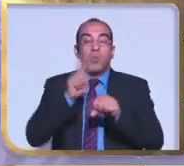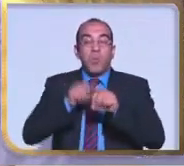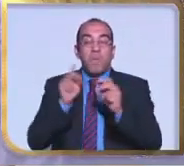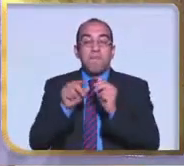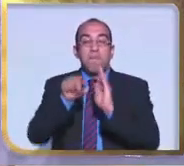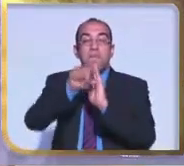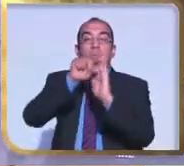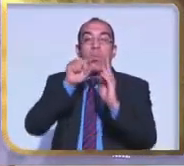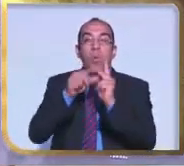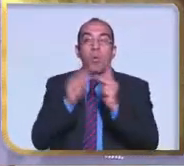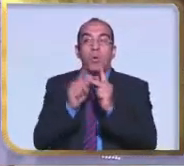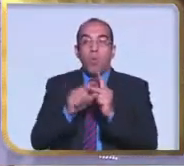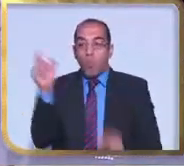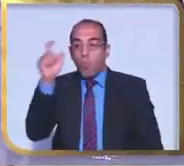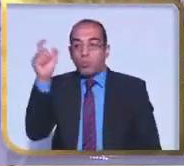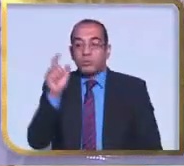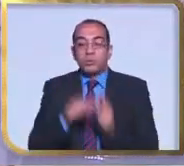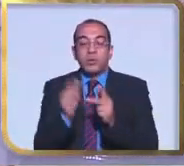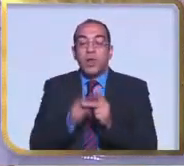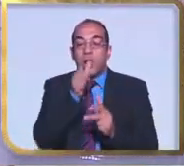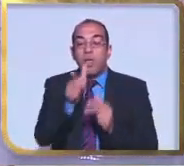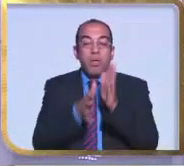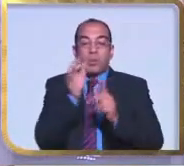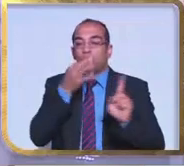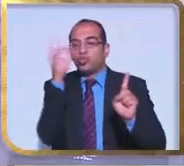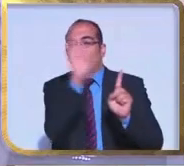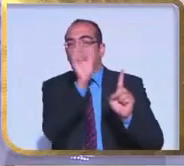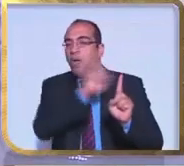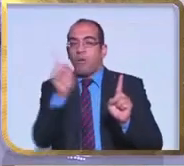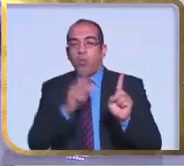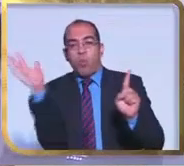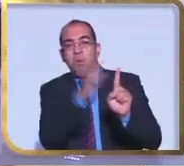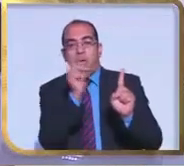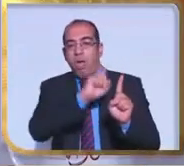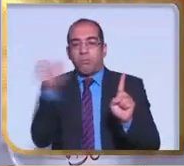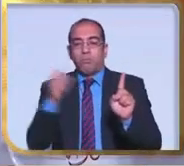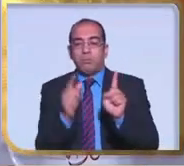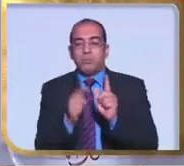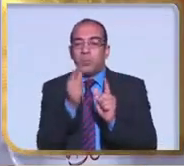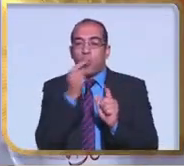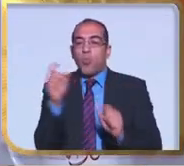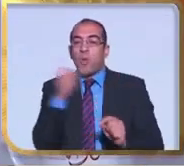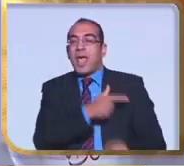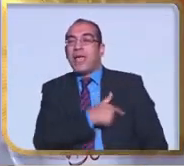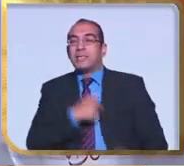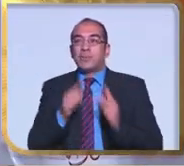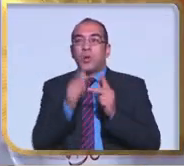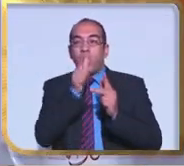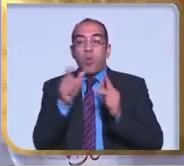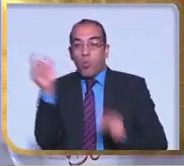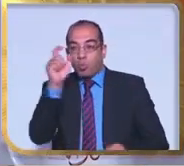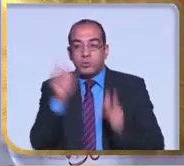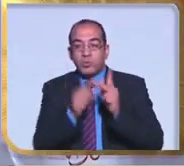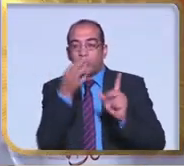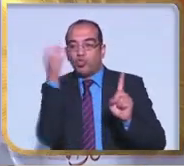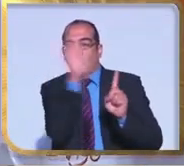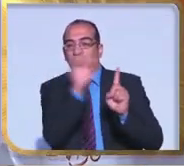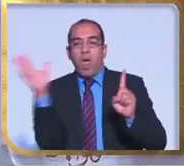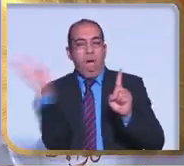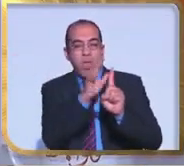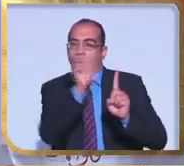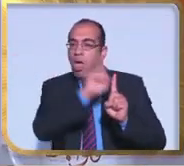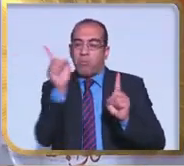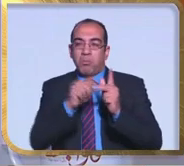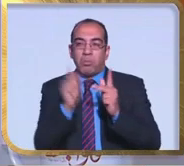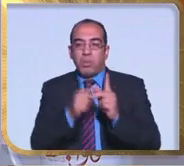باب المسلم من سلم المسلمون من لسانه ويده، اسم الباب كده. وأخرج